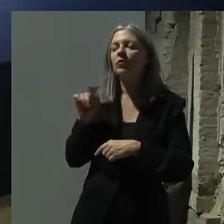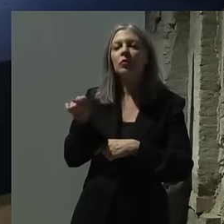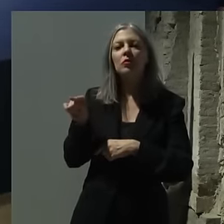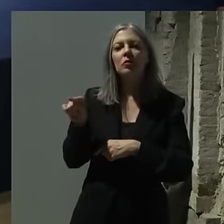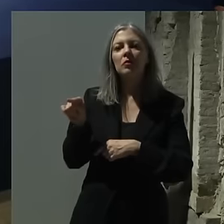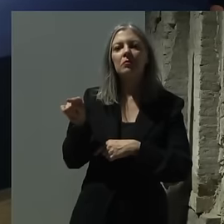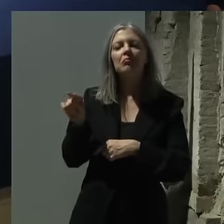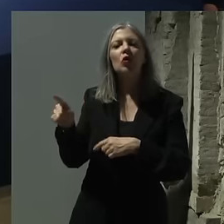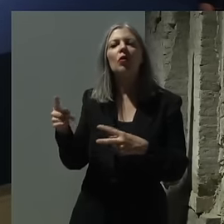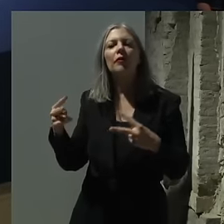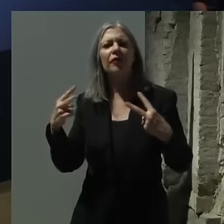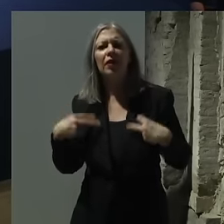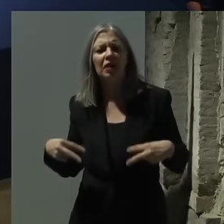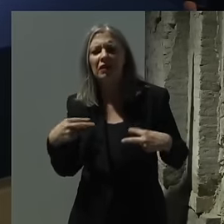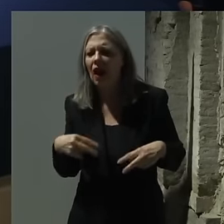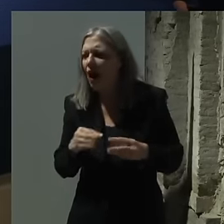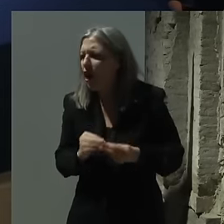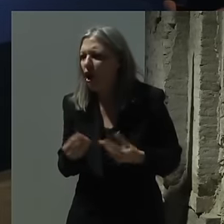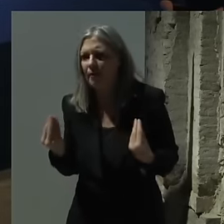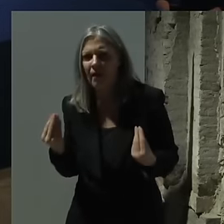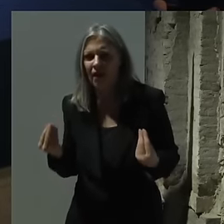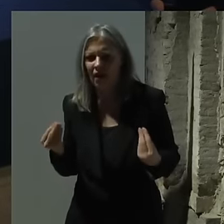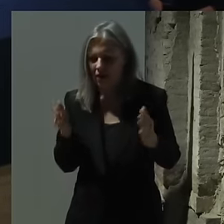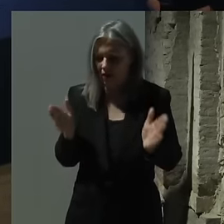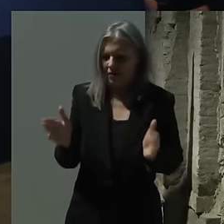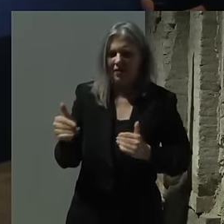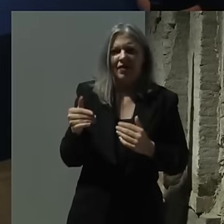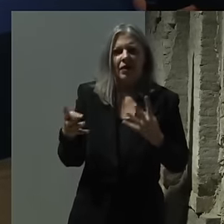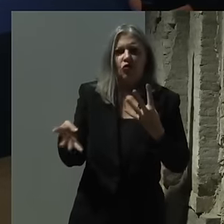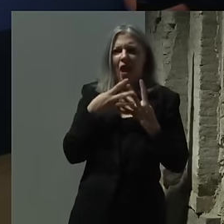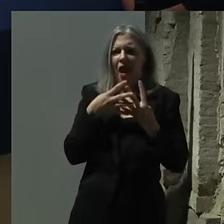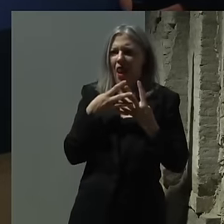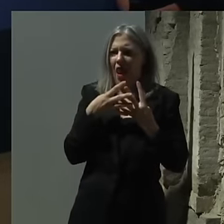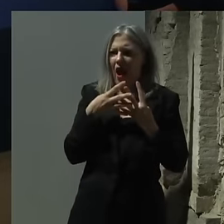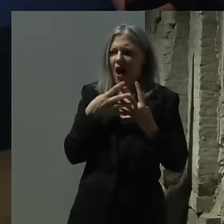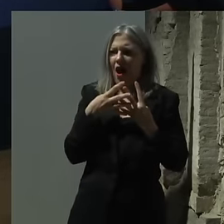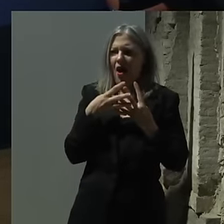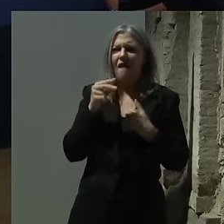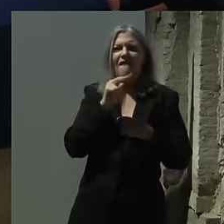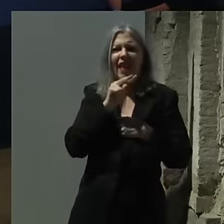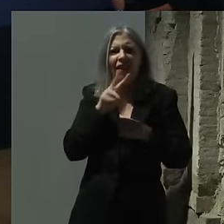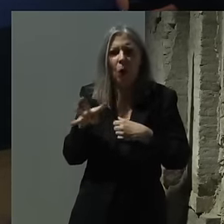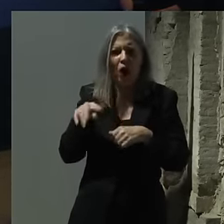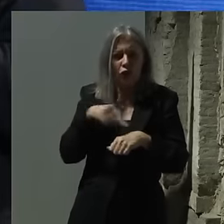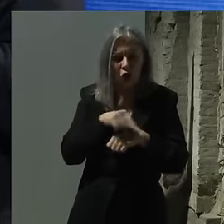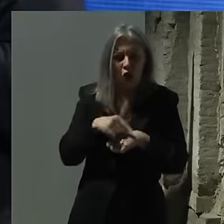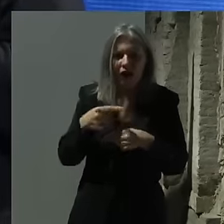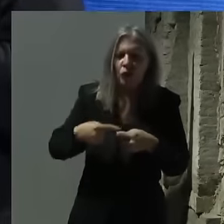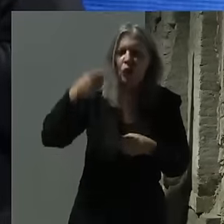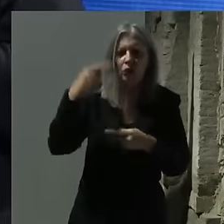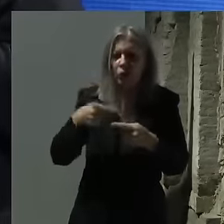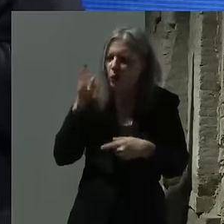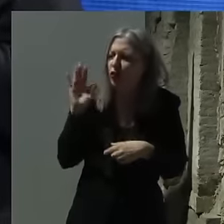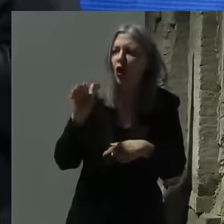come si vive dentro una cella 24 ore al giorno sapendo di essere innocenti e avendo